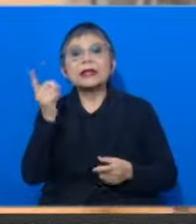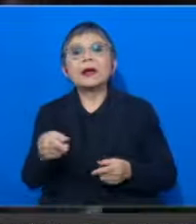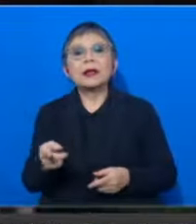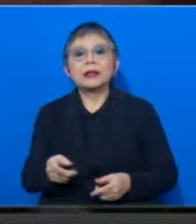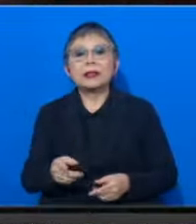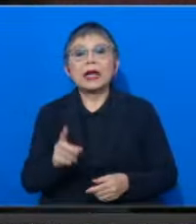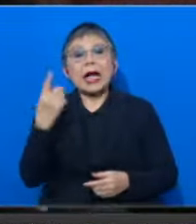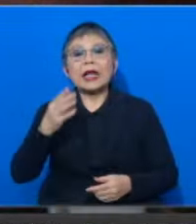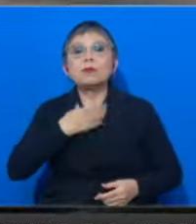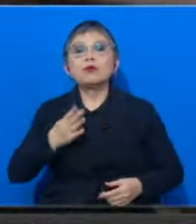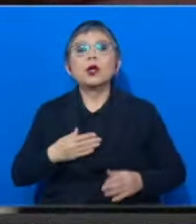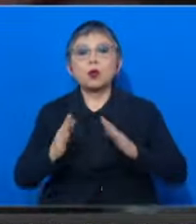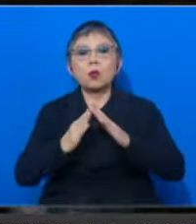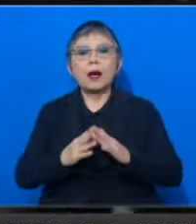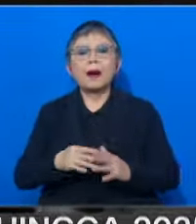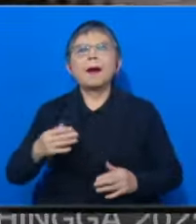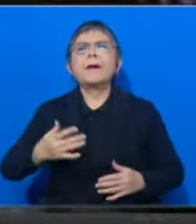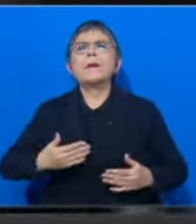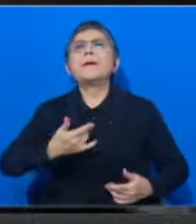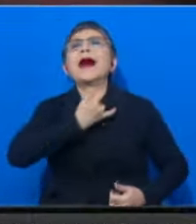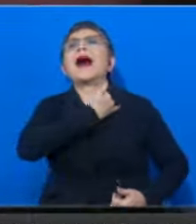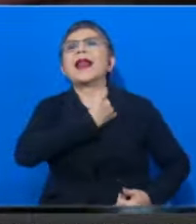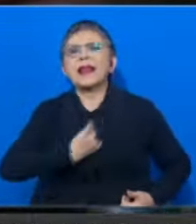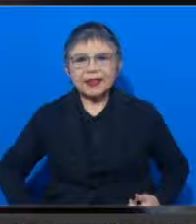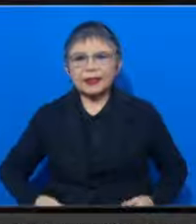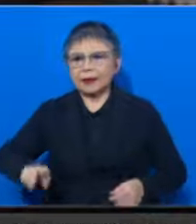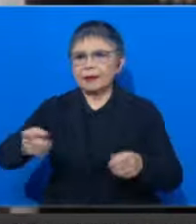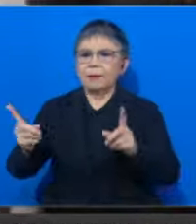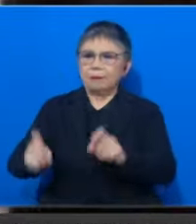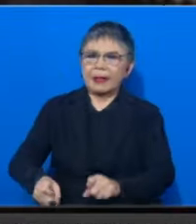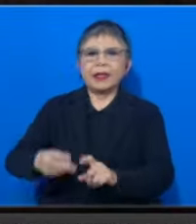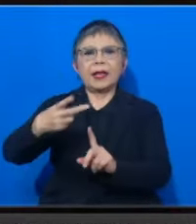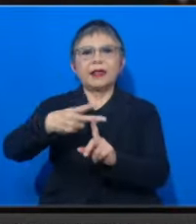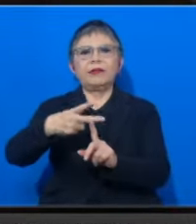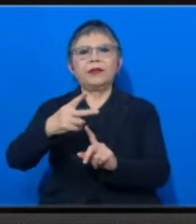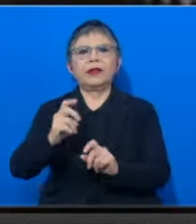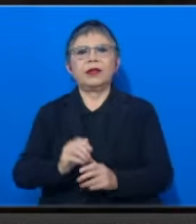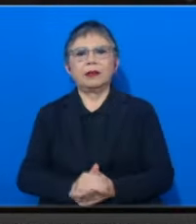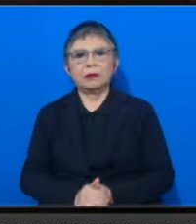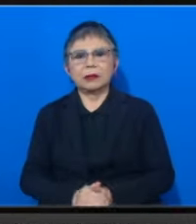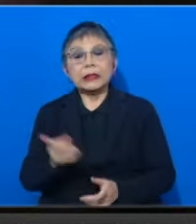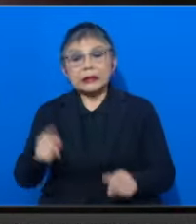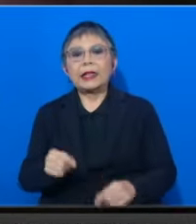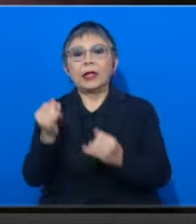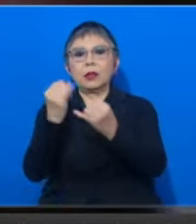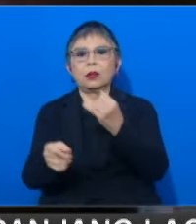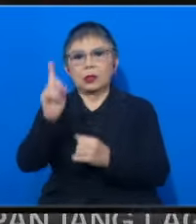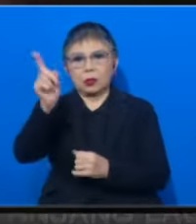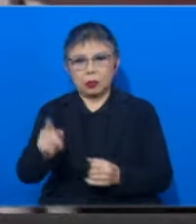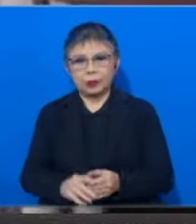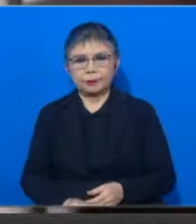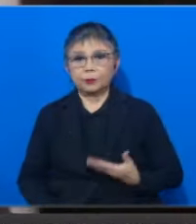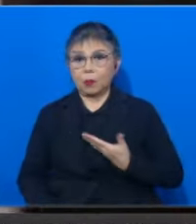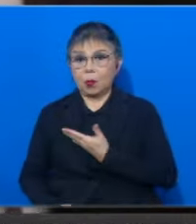akibat karena pemilik rumah tidak pernah mematikan perangkat televisinya sehingga memicu korsleting. Tidak ada korban jiwa